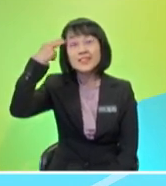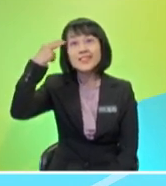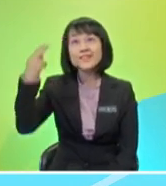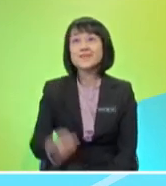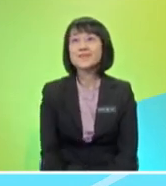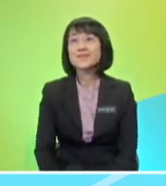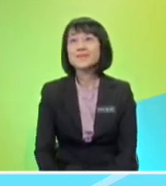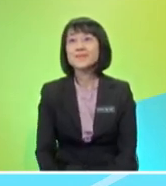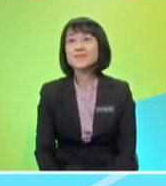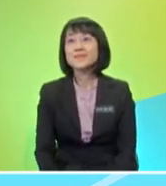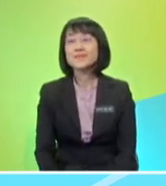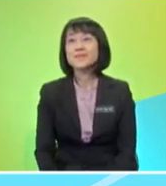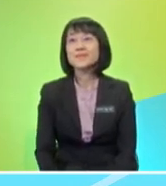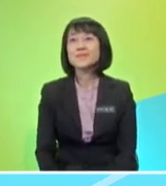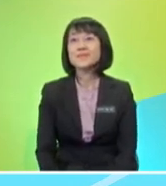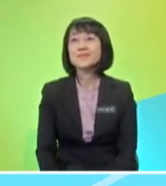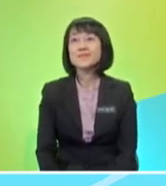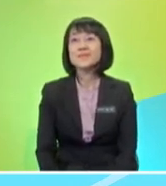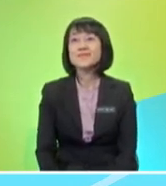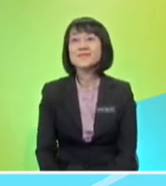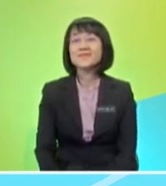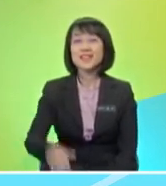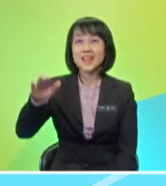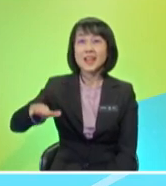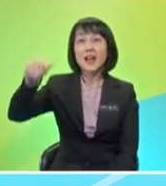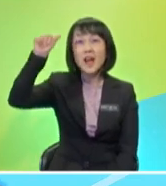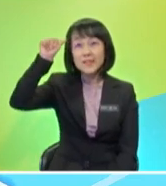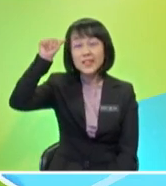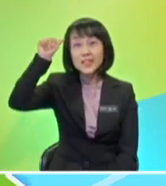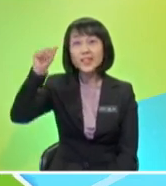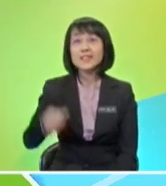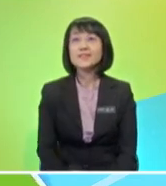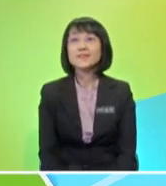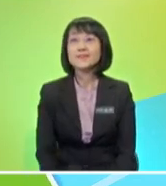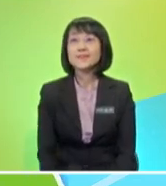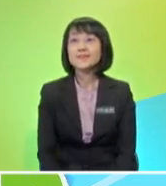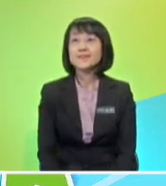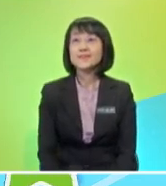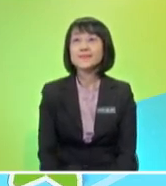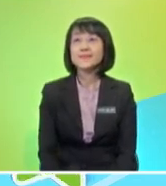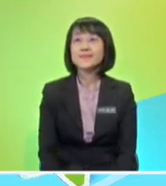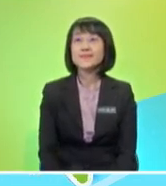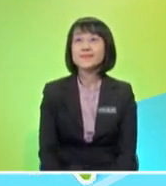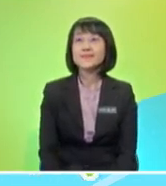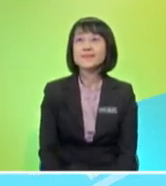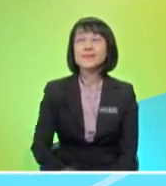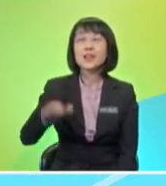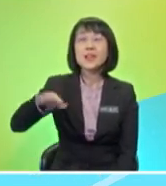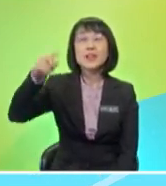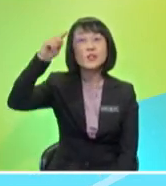Hai. Okey, cikgu juga ada adik Muhammad Afiq. Hai Afiq. Kemudian ada adik